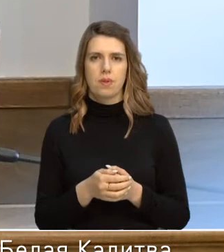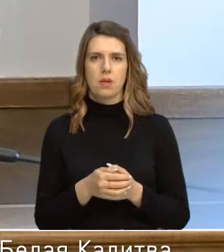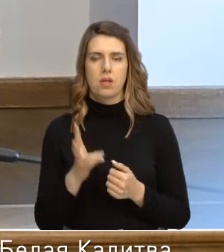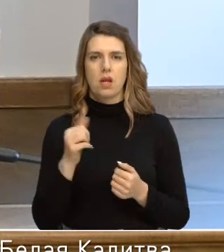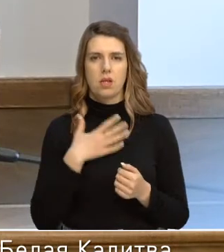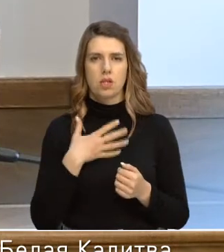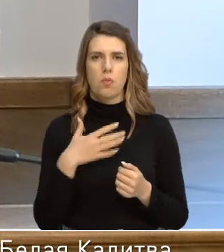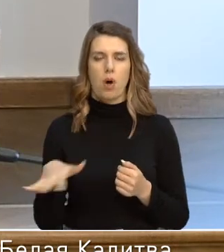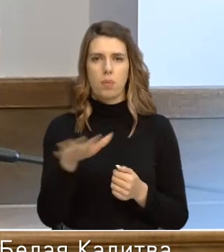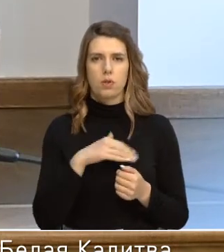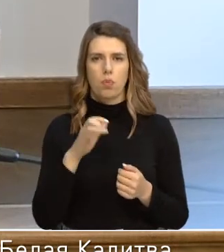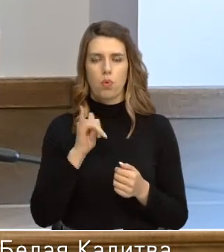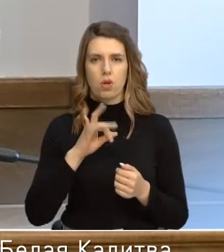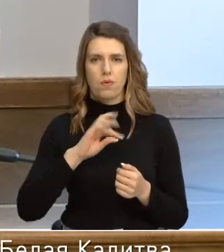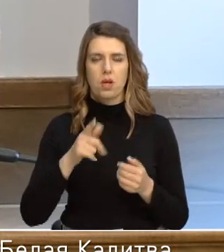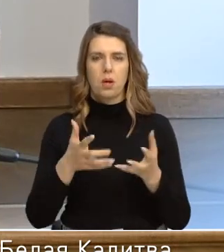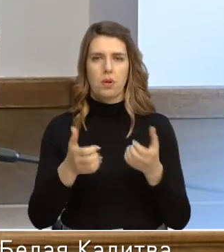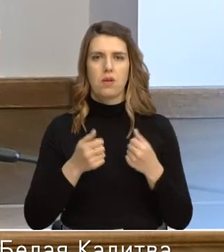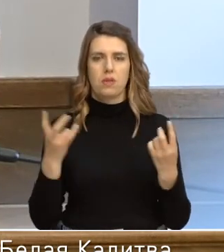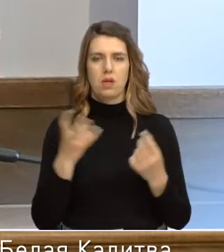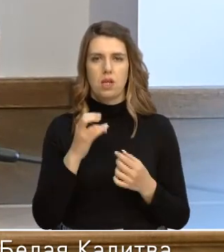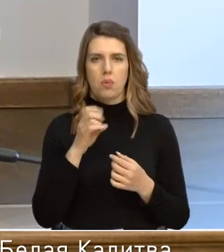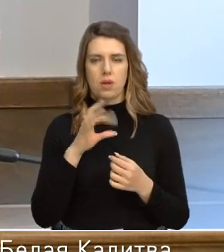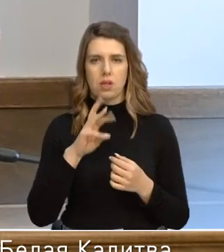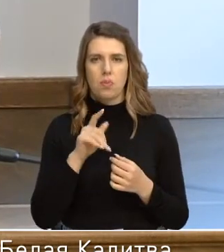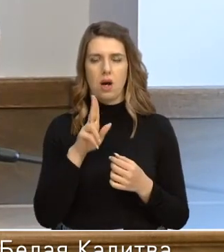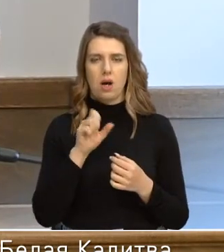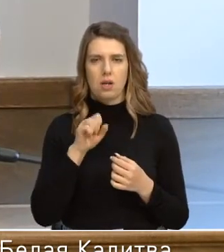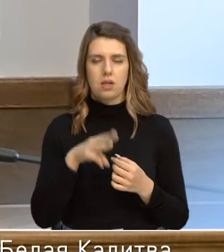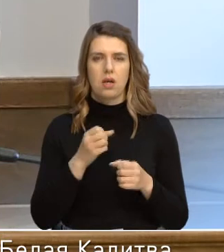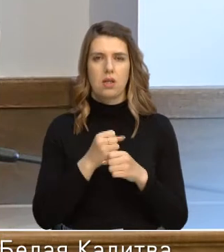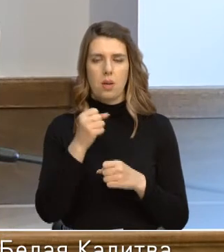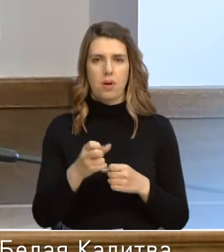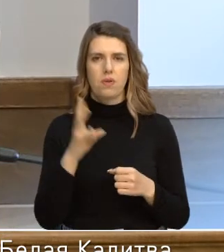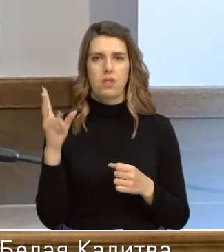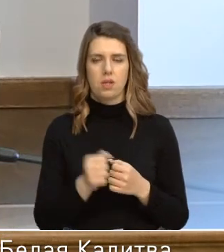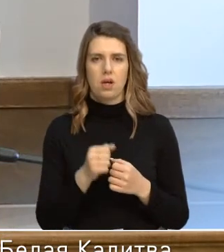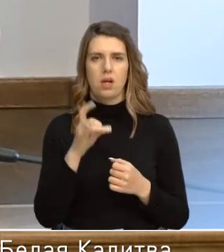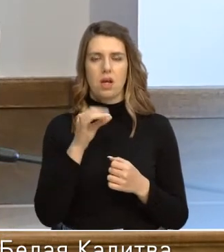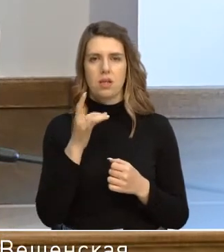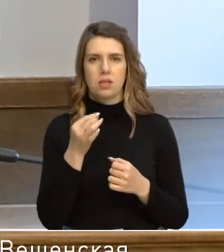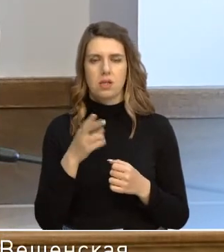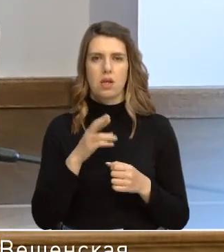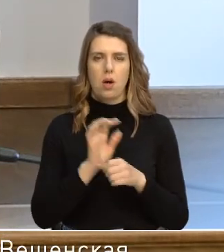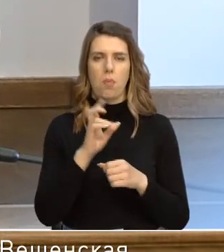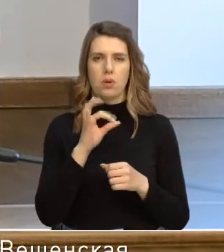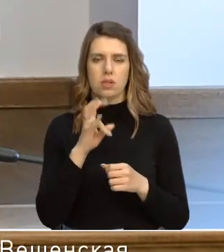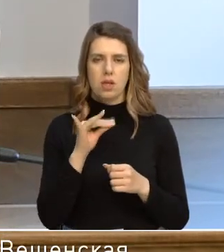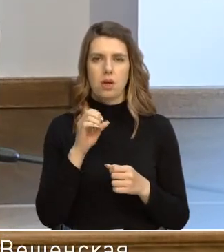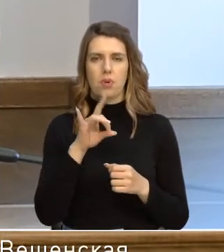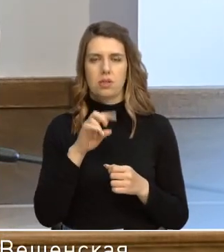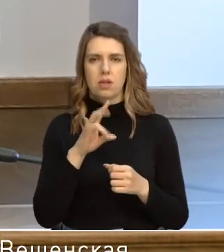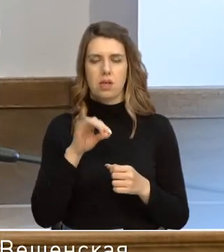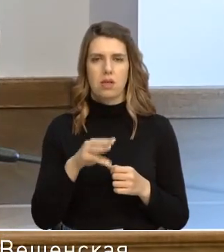на нашем областном уровне принять все необходимые акты, направленные на реализацию послания